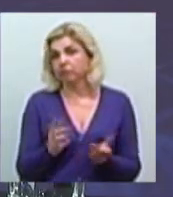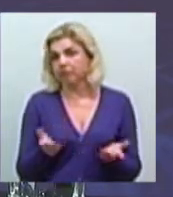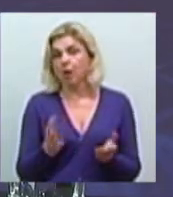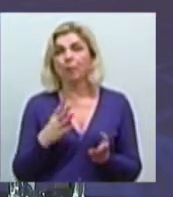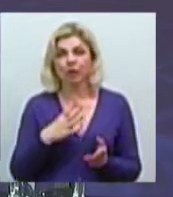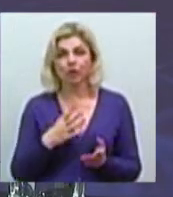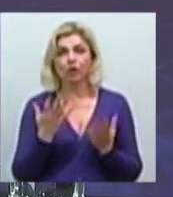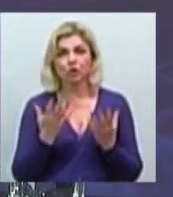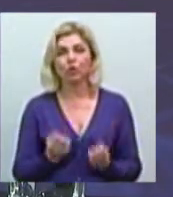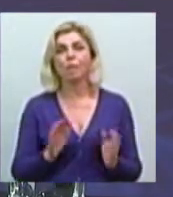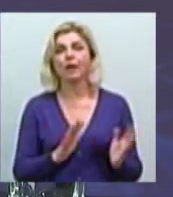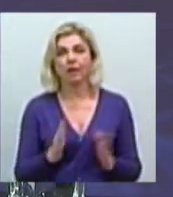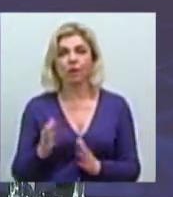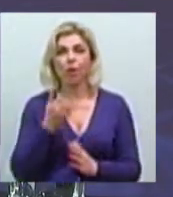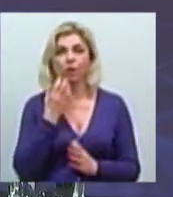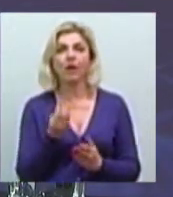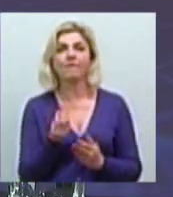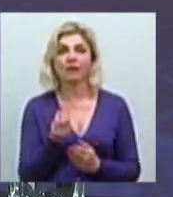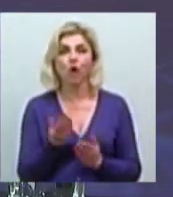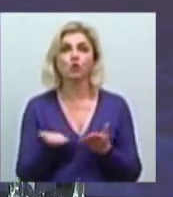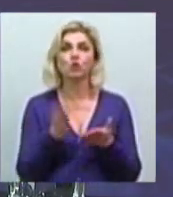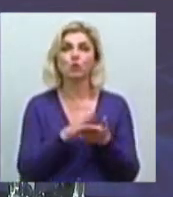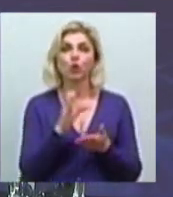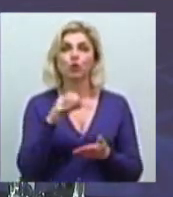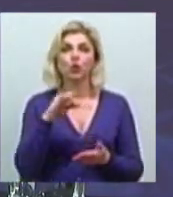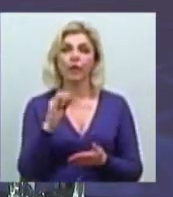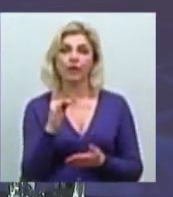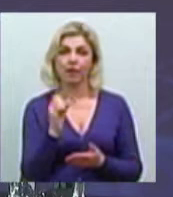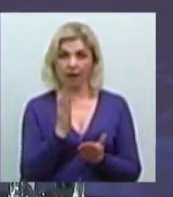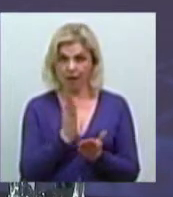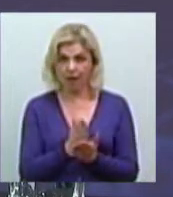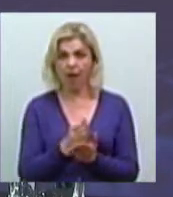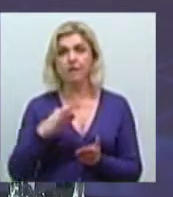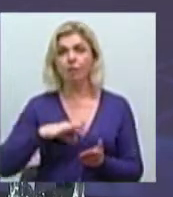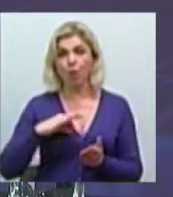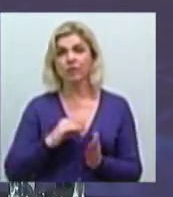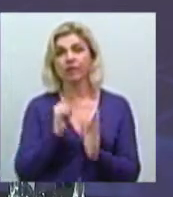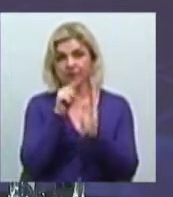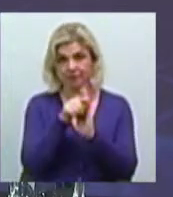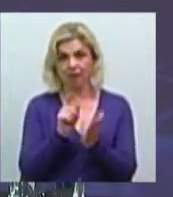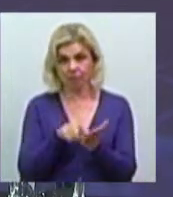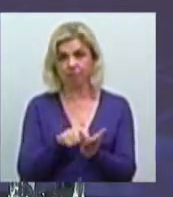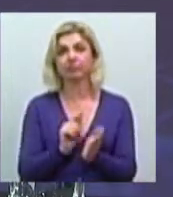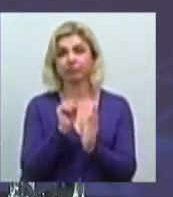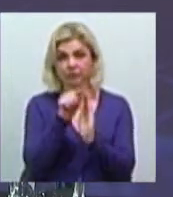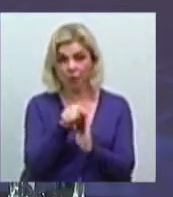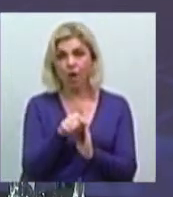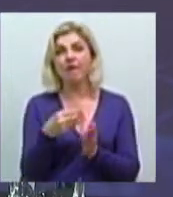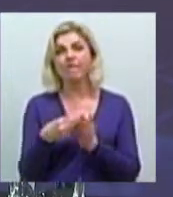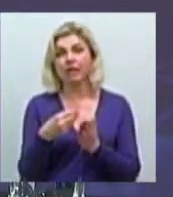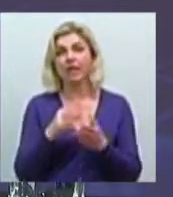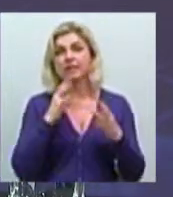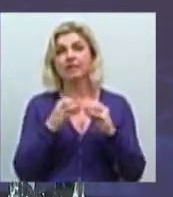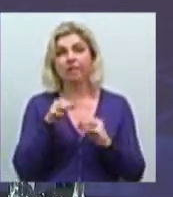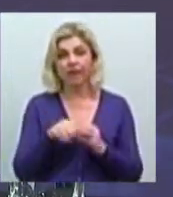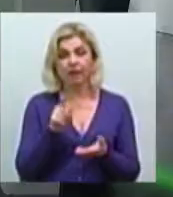ще приклади, коли фінансова сторінка є, тобто користувач заходить, фінансовий звіт,